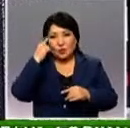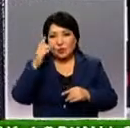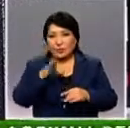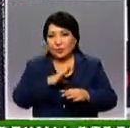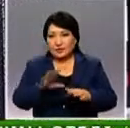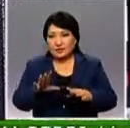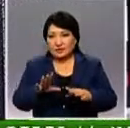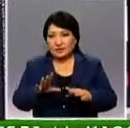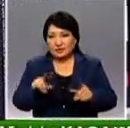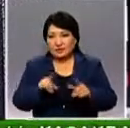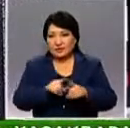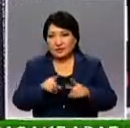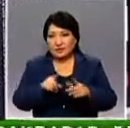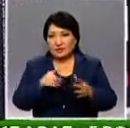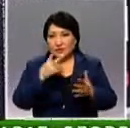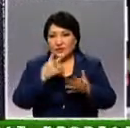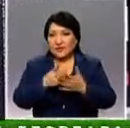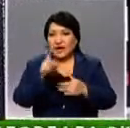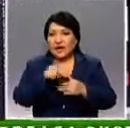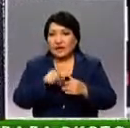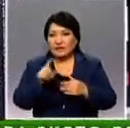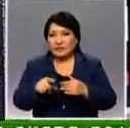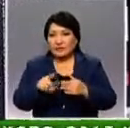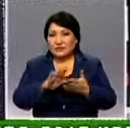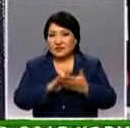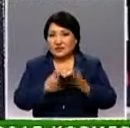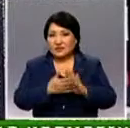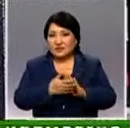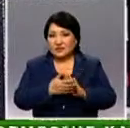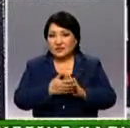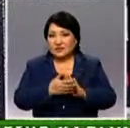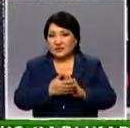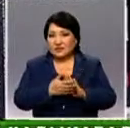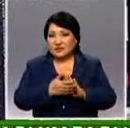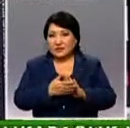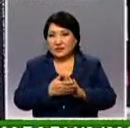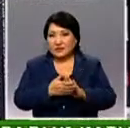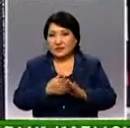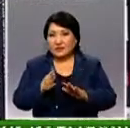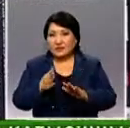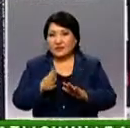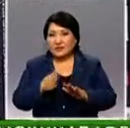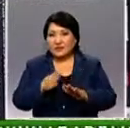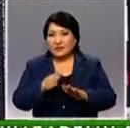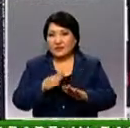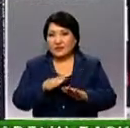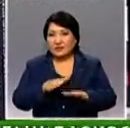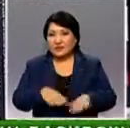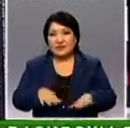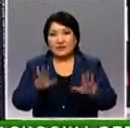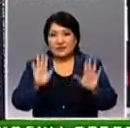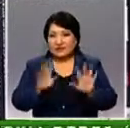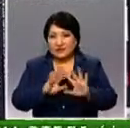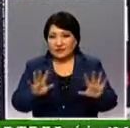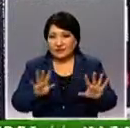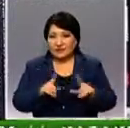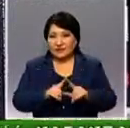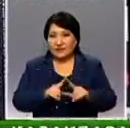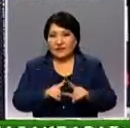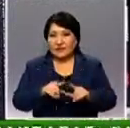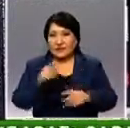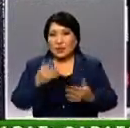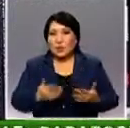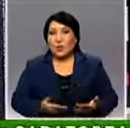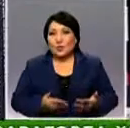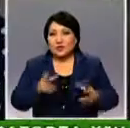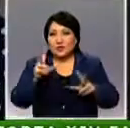үстерлі. Адамды жаңадай берілмеуге, әндің аты берілме деп айтылады, берілмеуге, бұл өмірден үміт үзбеуге